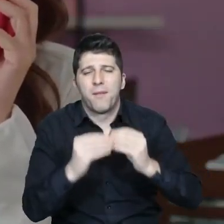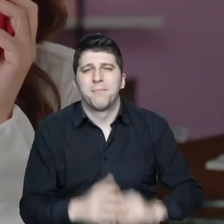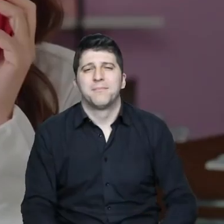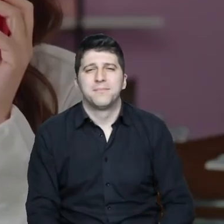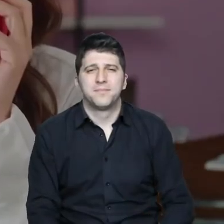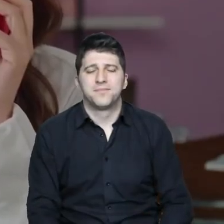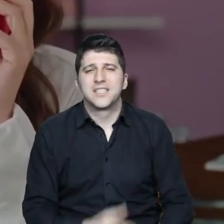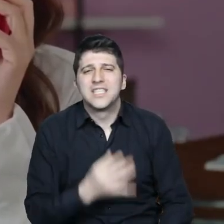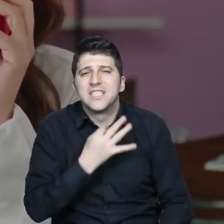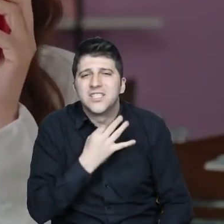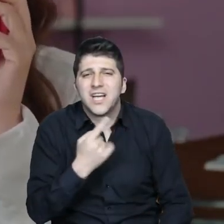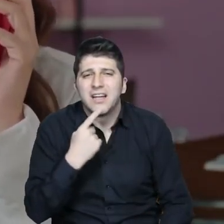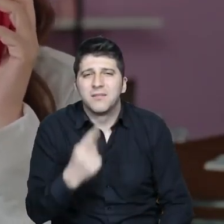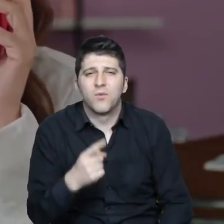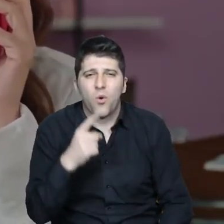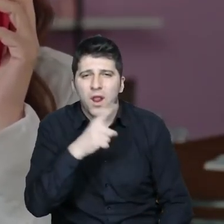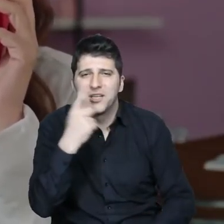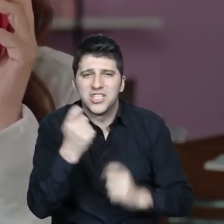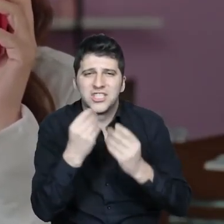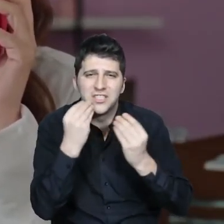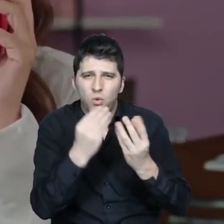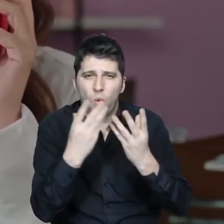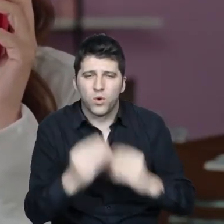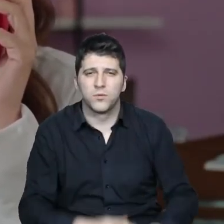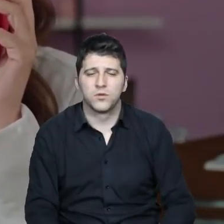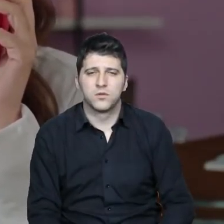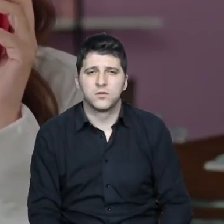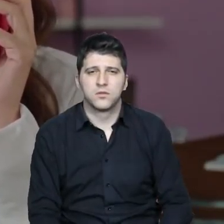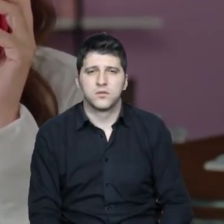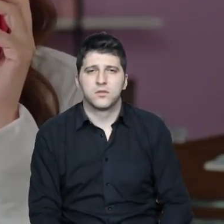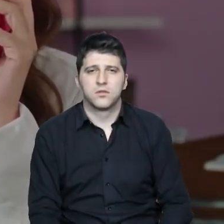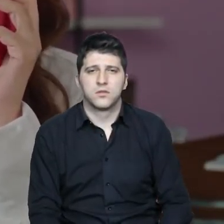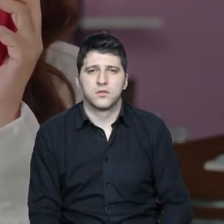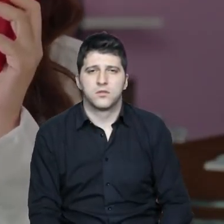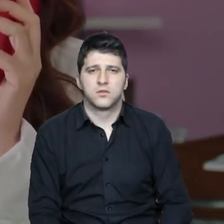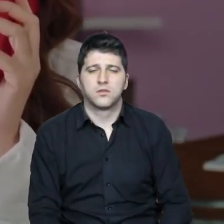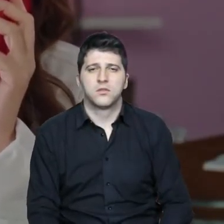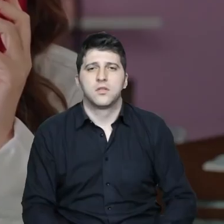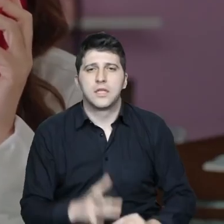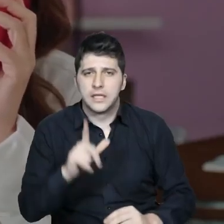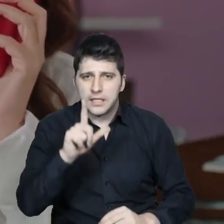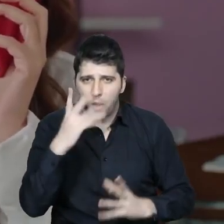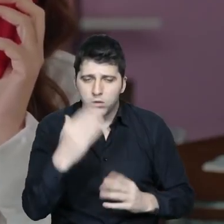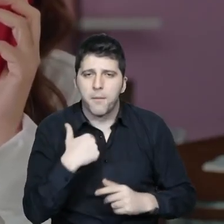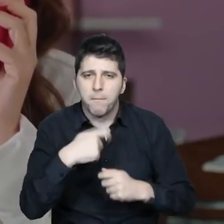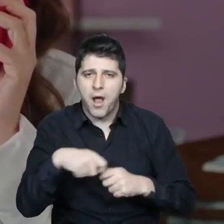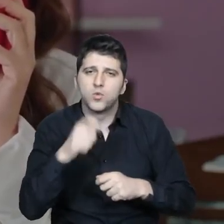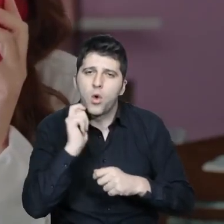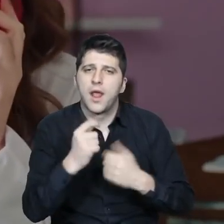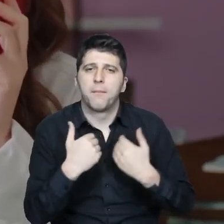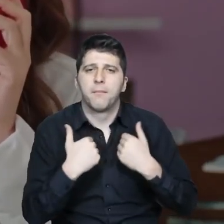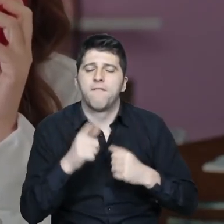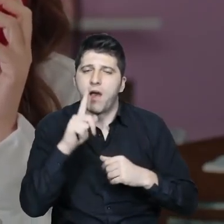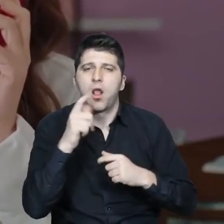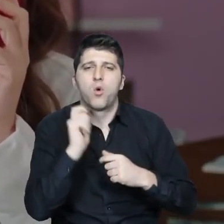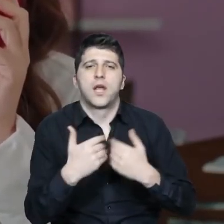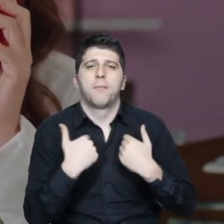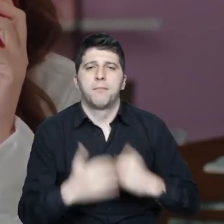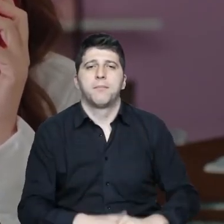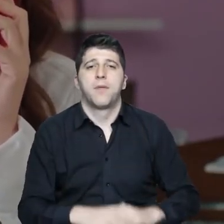Ya rica etsem ona sen bir iş versen ha? Ya bak gerekirse ben maaşını öderim. Vallahi